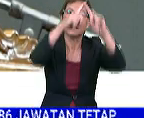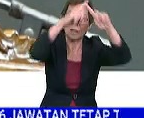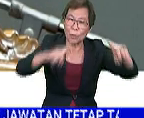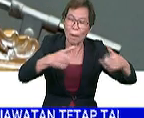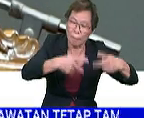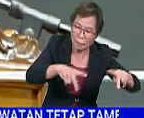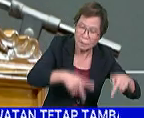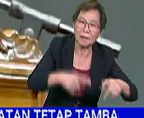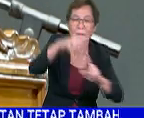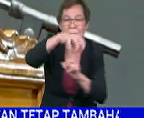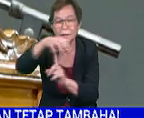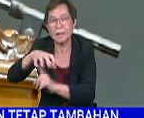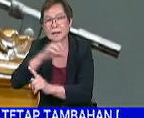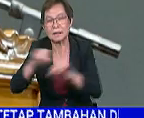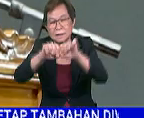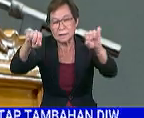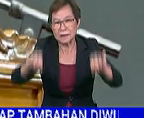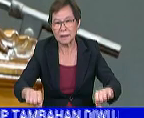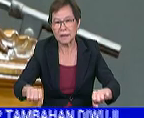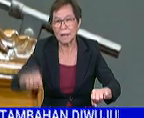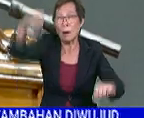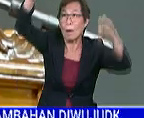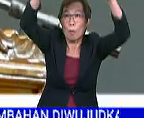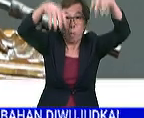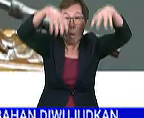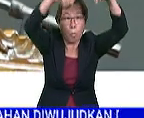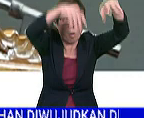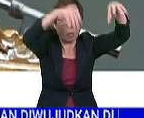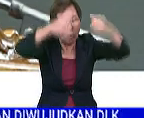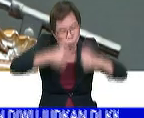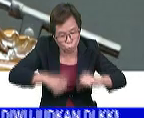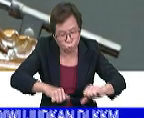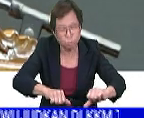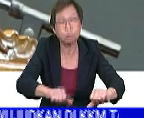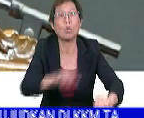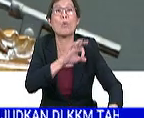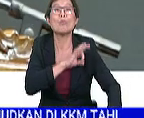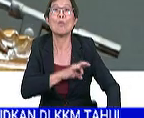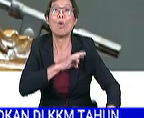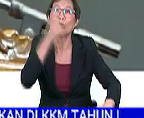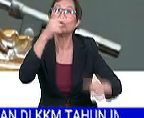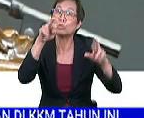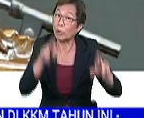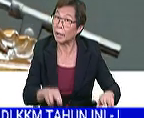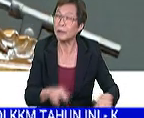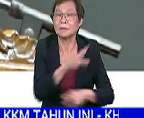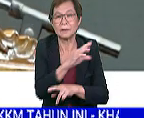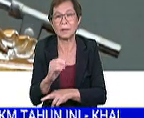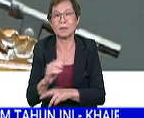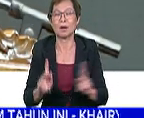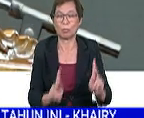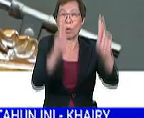pasar gerai dan sistem pencayaan akan diteruskan untuk memberi manfaat kepada rakyat di samping itu